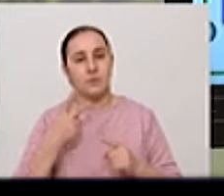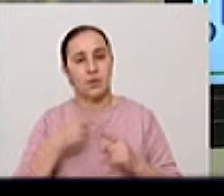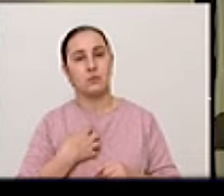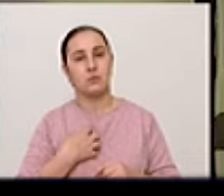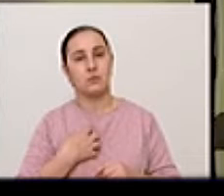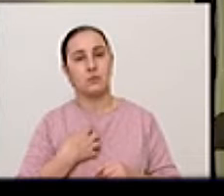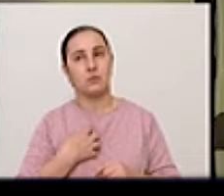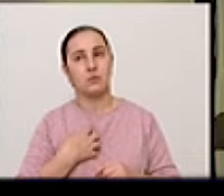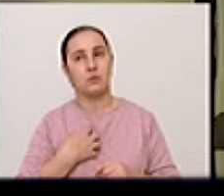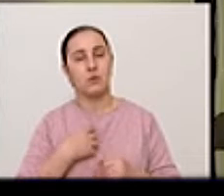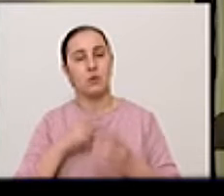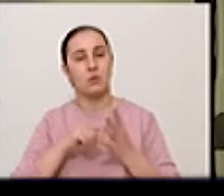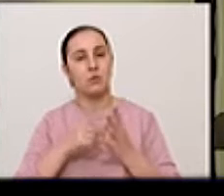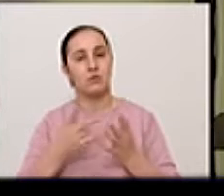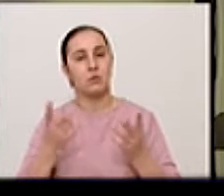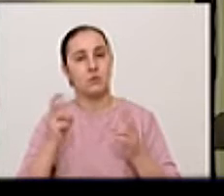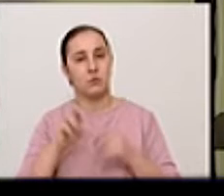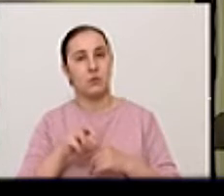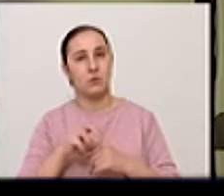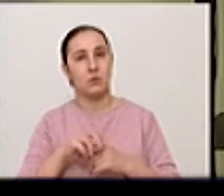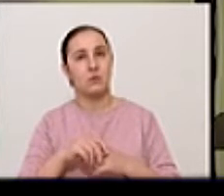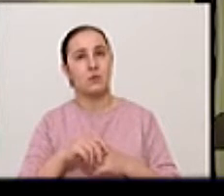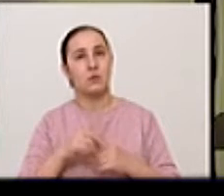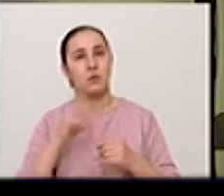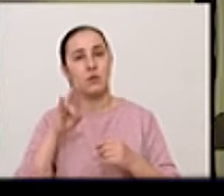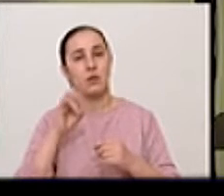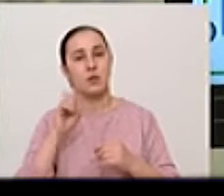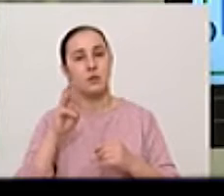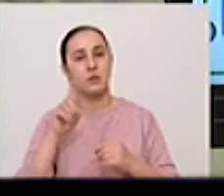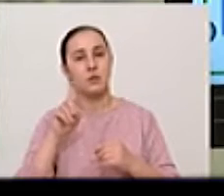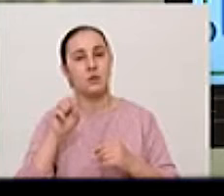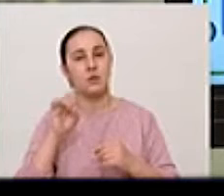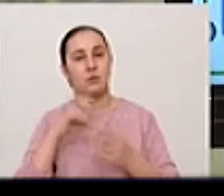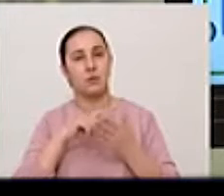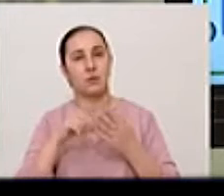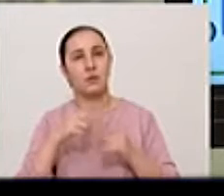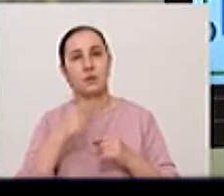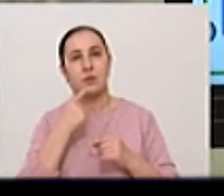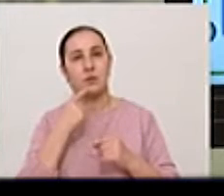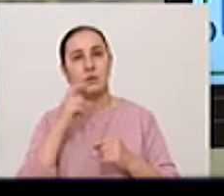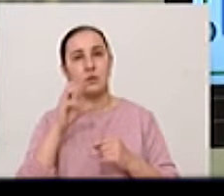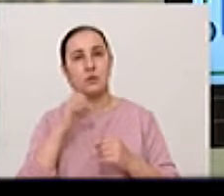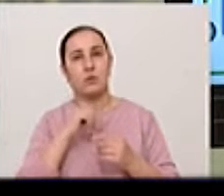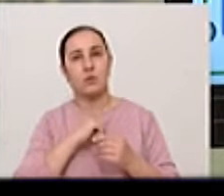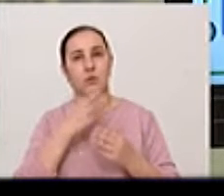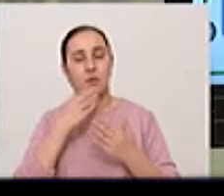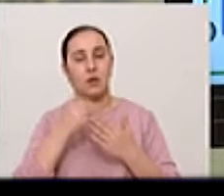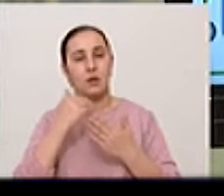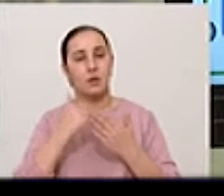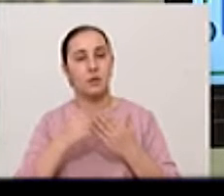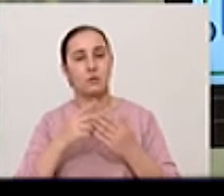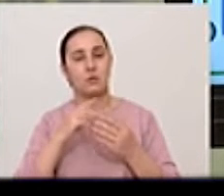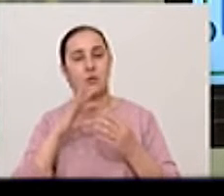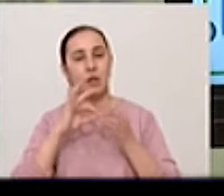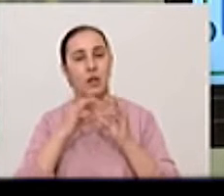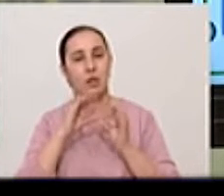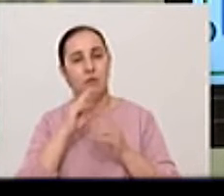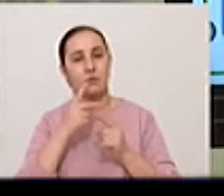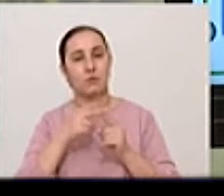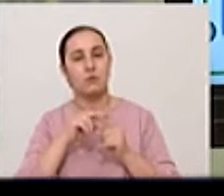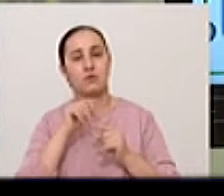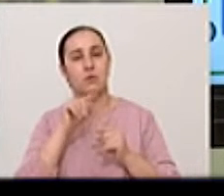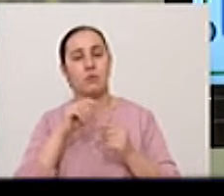asosiy nuqtasiga keldik. Nazariy matn. Til sohibida o'z qatlam so'zlarning talaffuzi